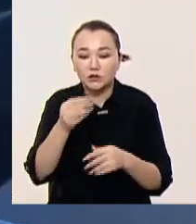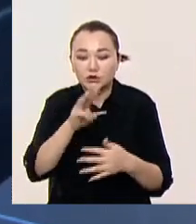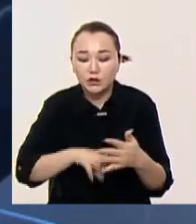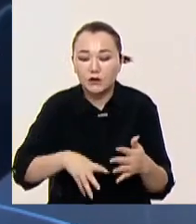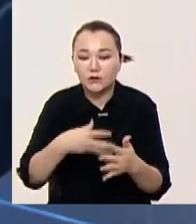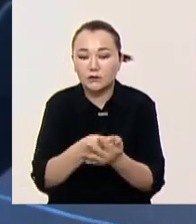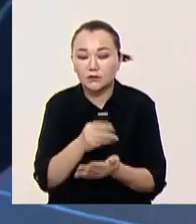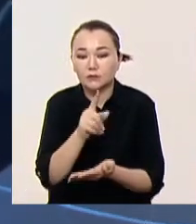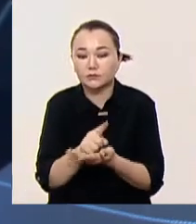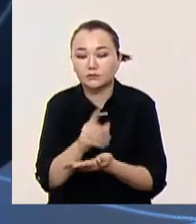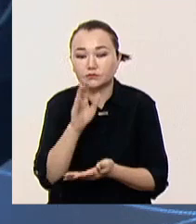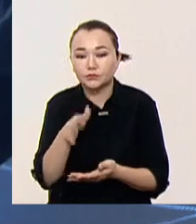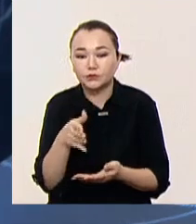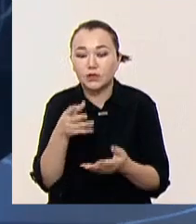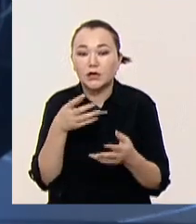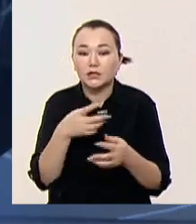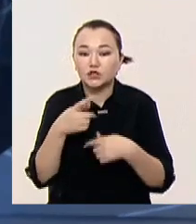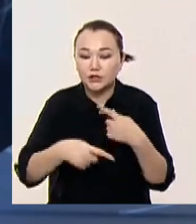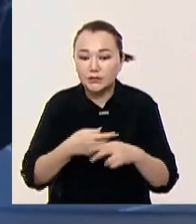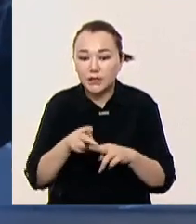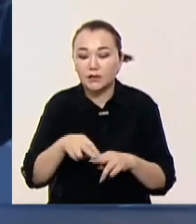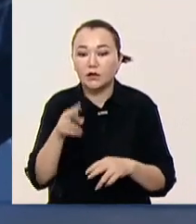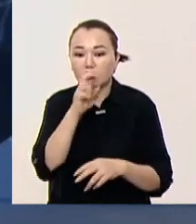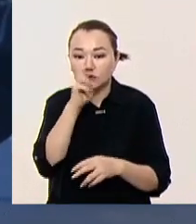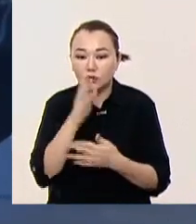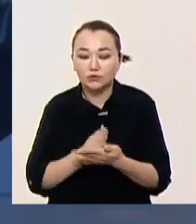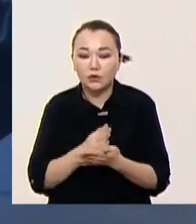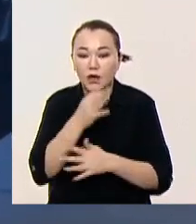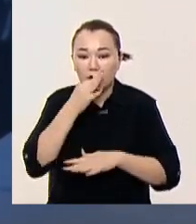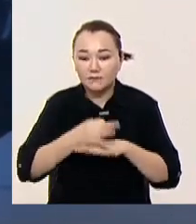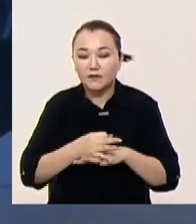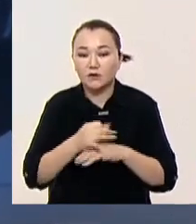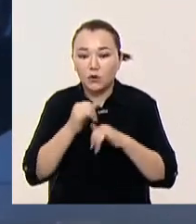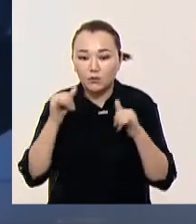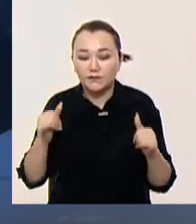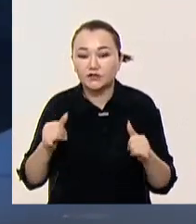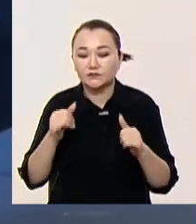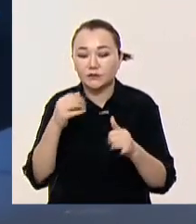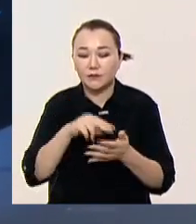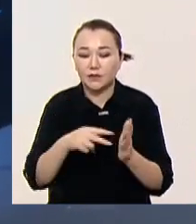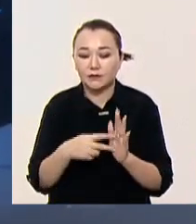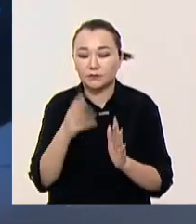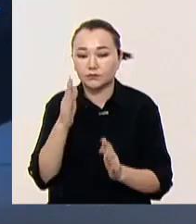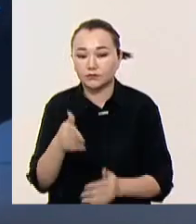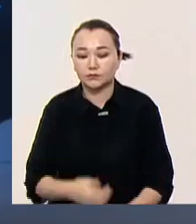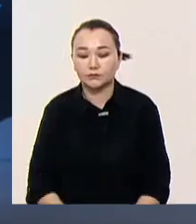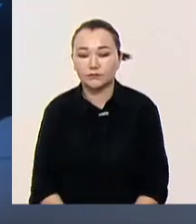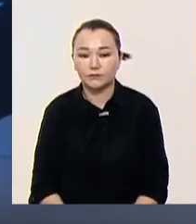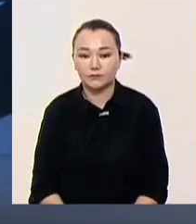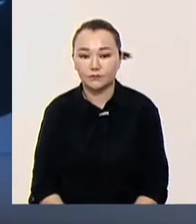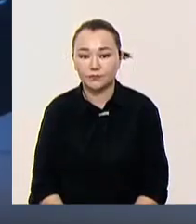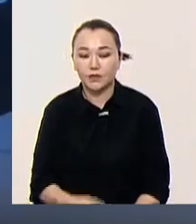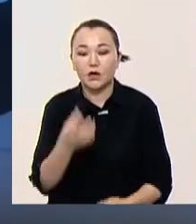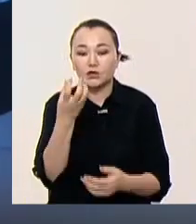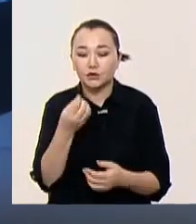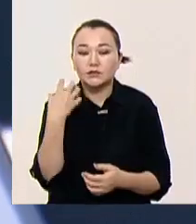төлеуге міндеттелуі мүмкін. Сол арқылы мемлекеттік қызметкерлерге деген жауапкершілікті күшейту жоспарланып отыр.